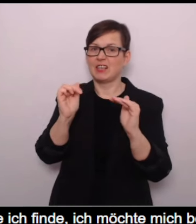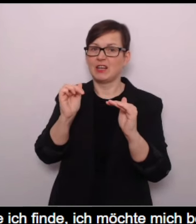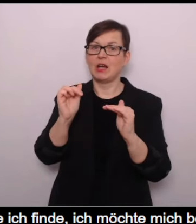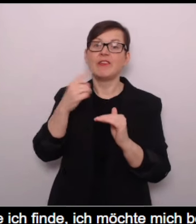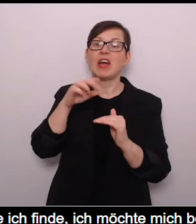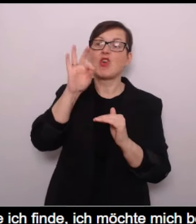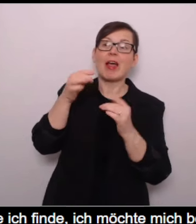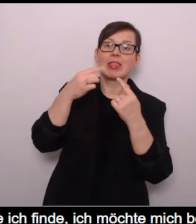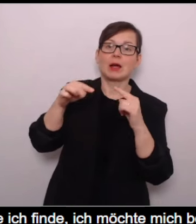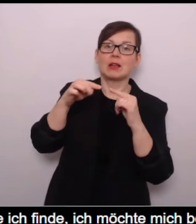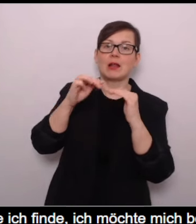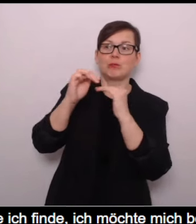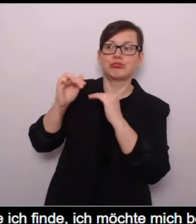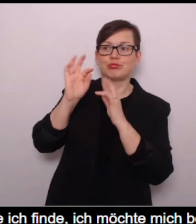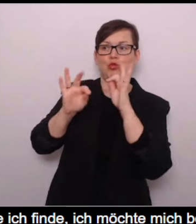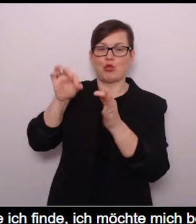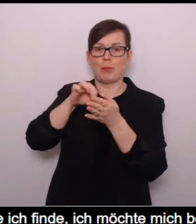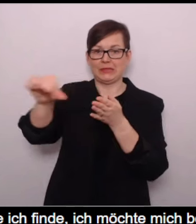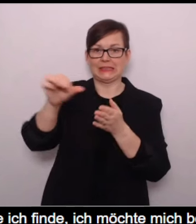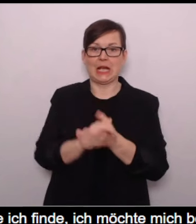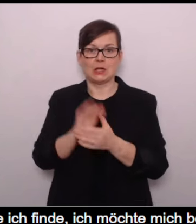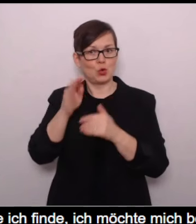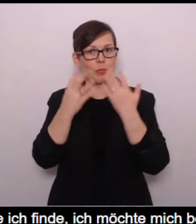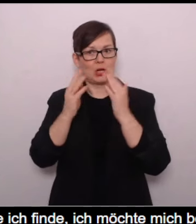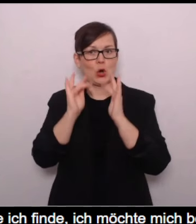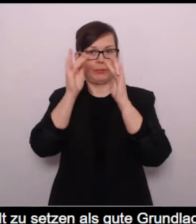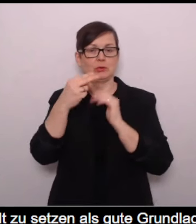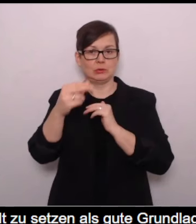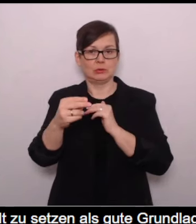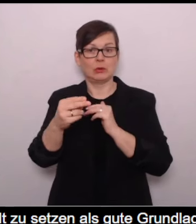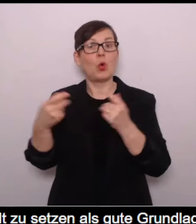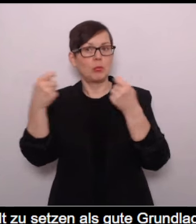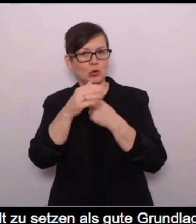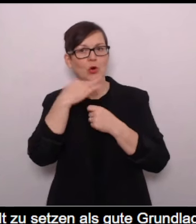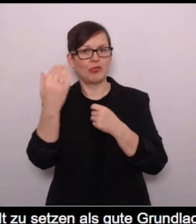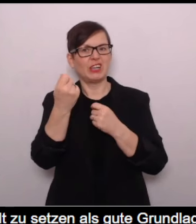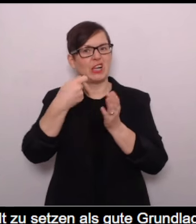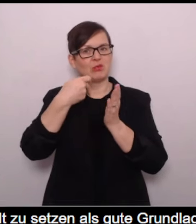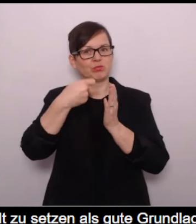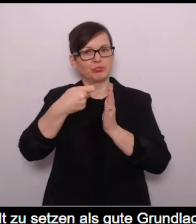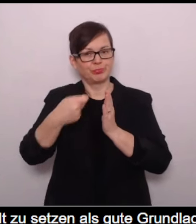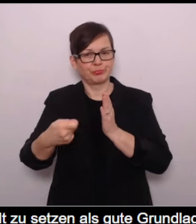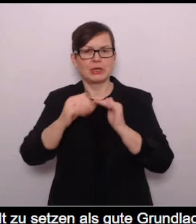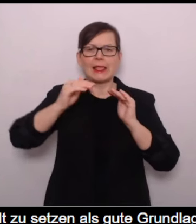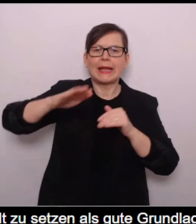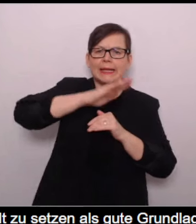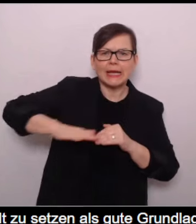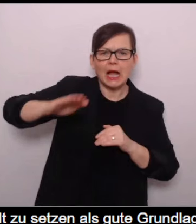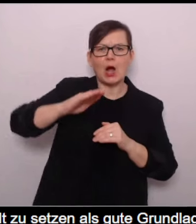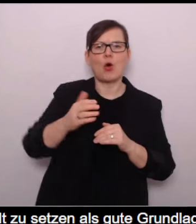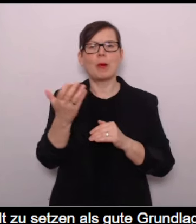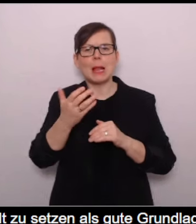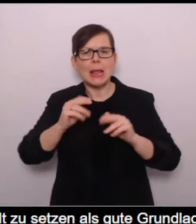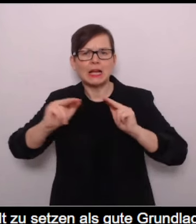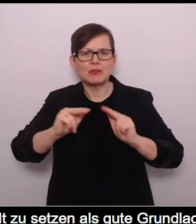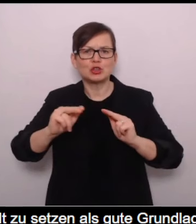Bayern zahlt zusätzlich für fast alle durch den Länderfinanzausgleich von über neun Milliarden Euro. Und der Bund kürzt auch